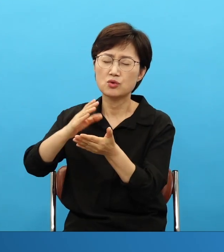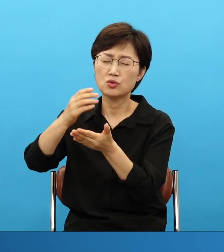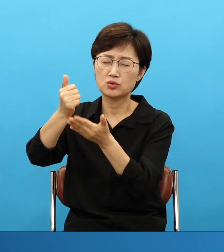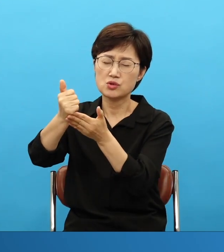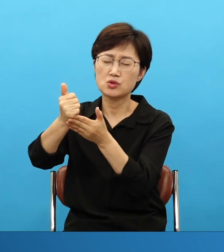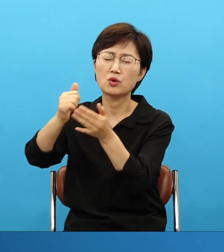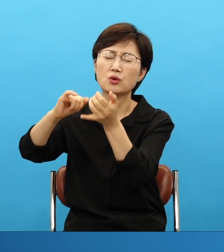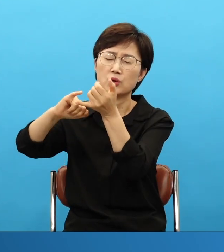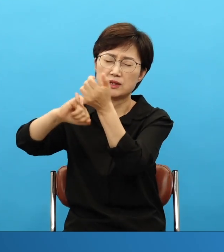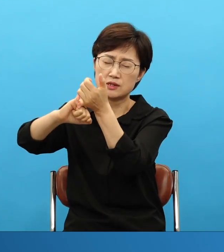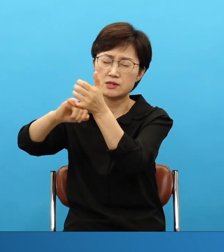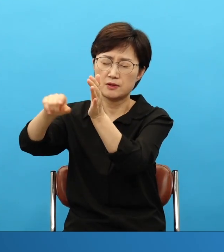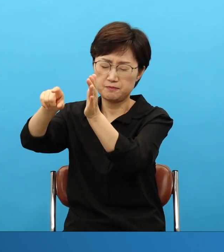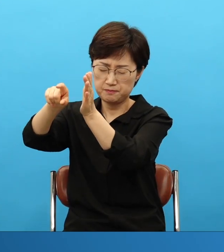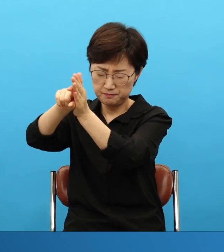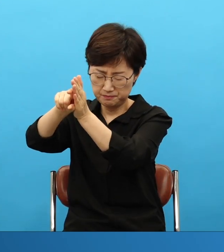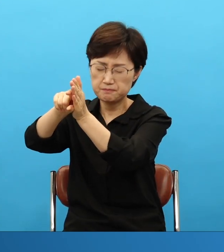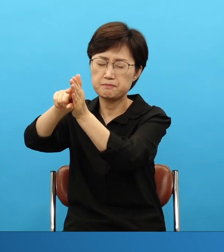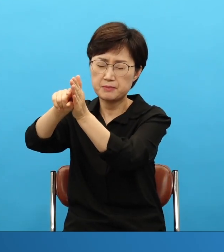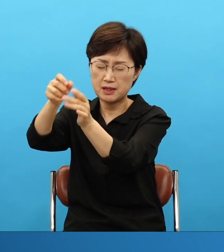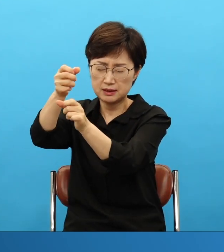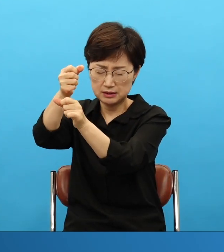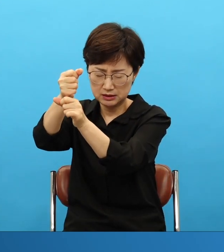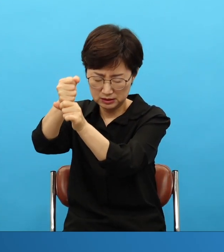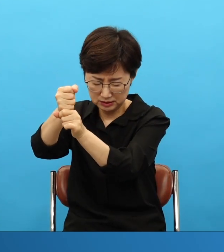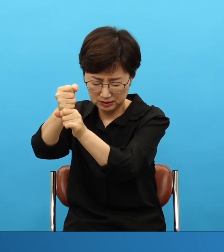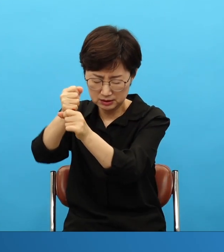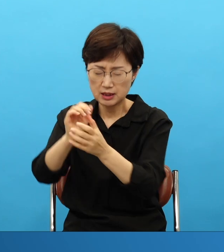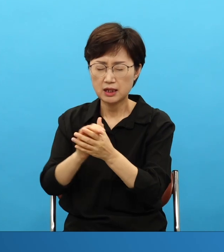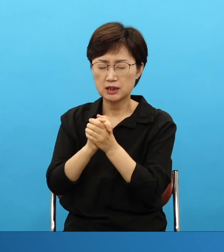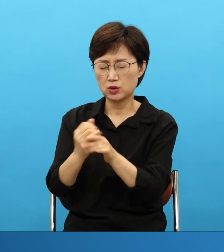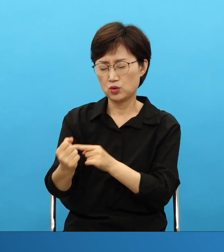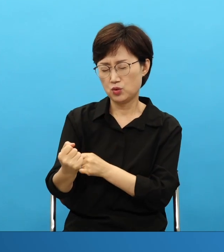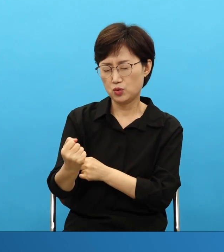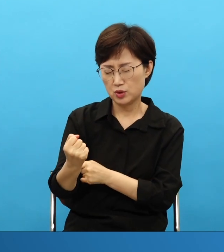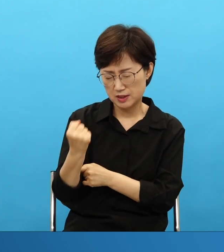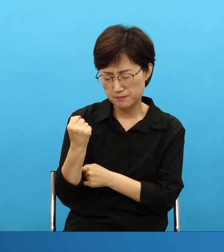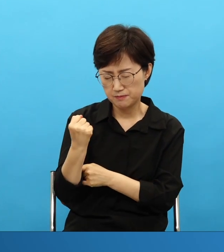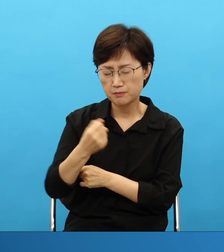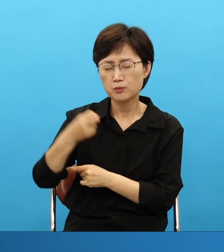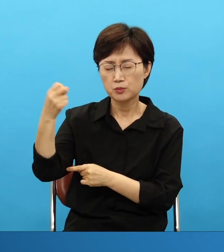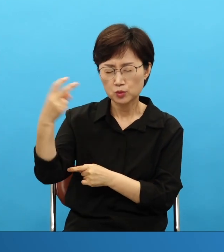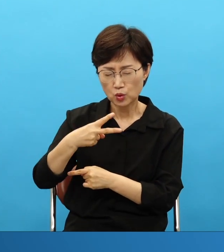속 힘을 얻게 하 오이 복되게 하옵소서